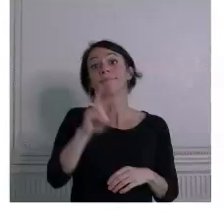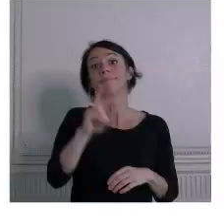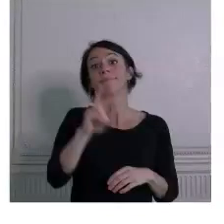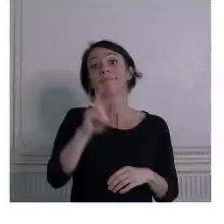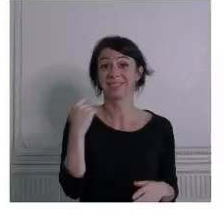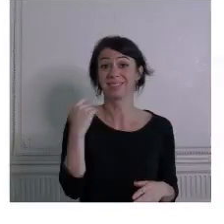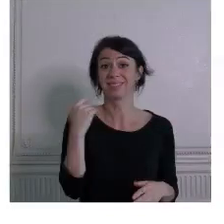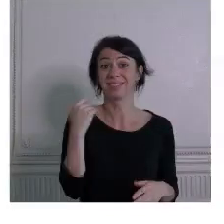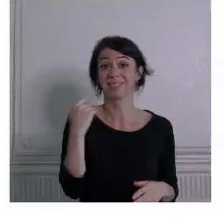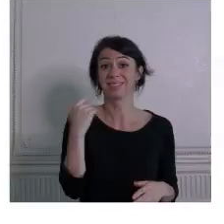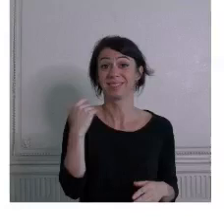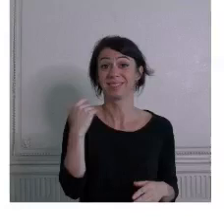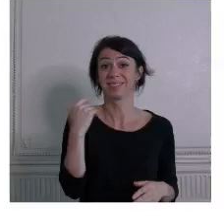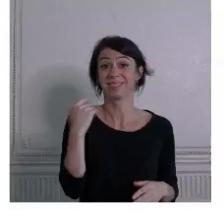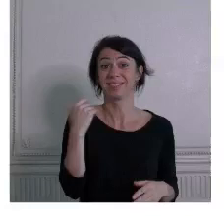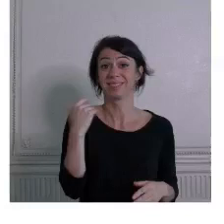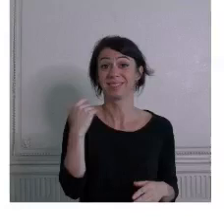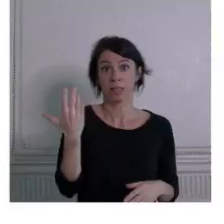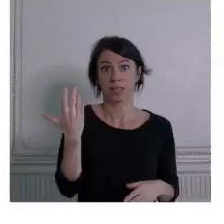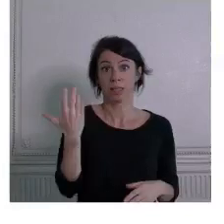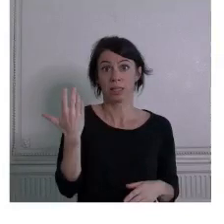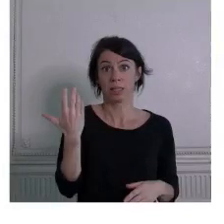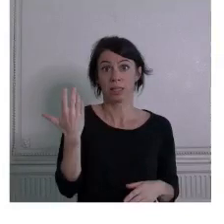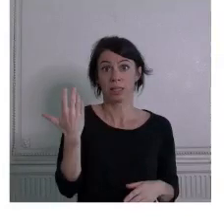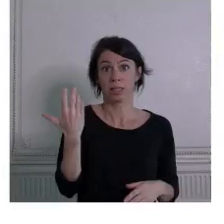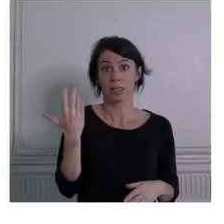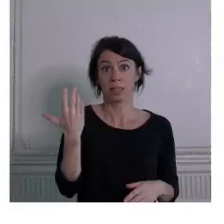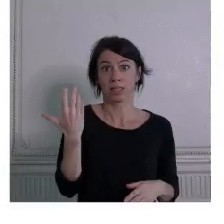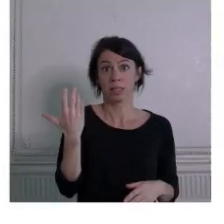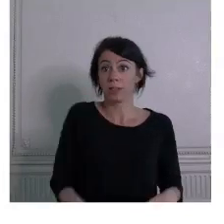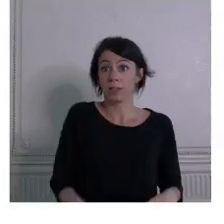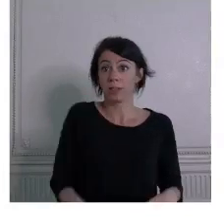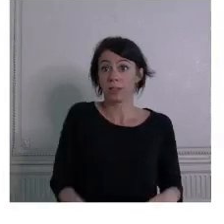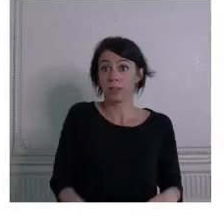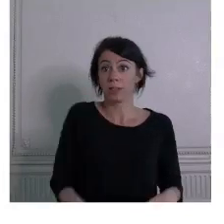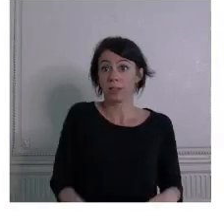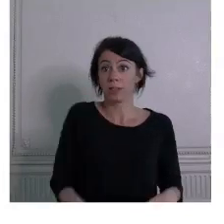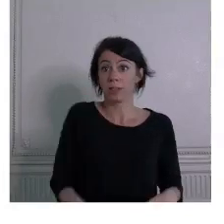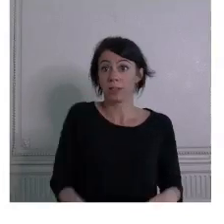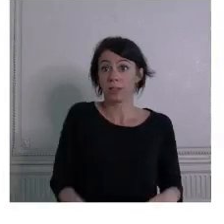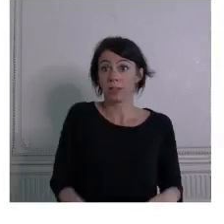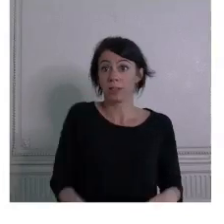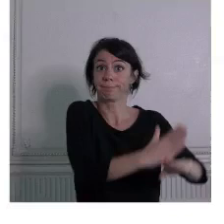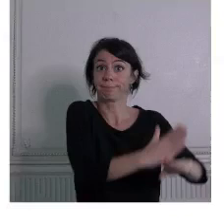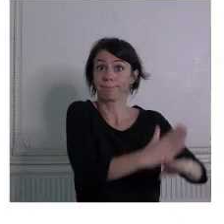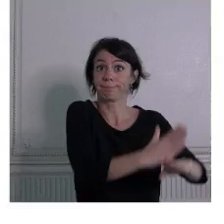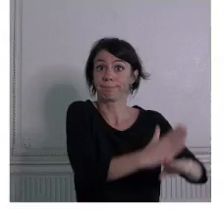du jour plus classique. Et donc, je reviens donc à la présentation que je souhaitais vous faire sur le plan de